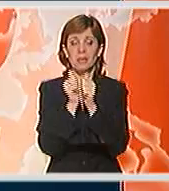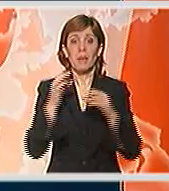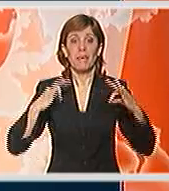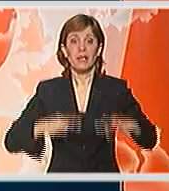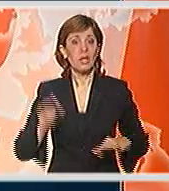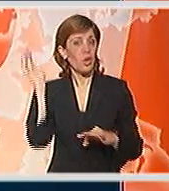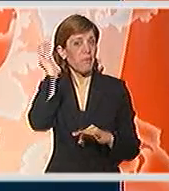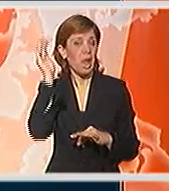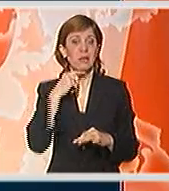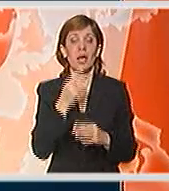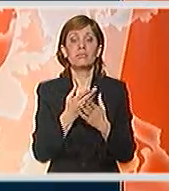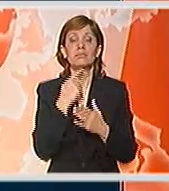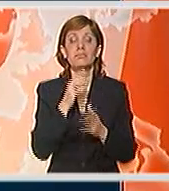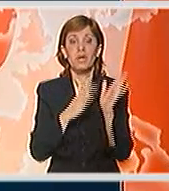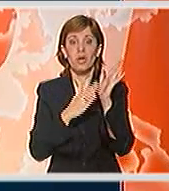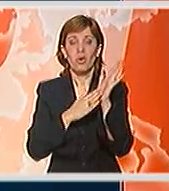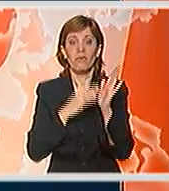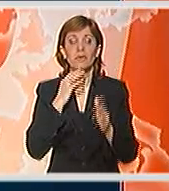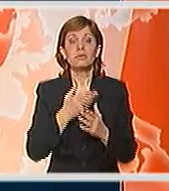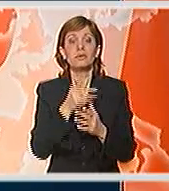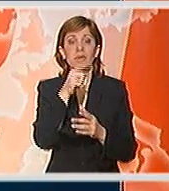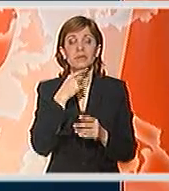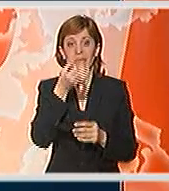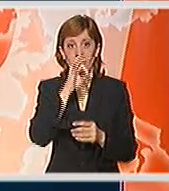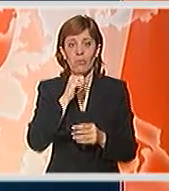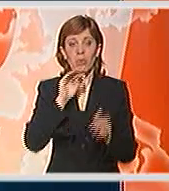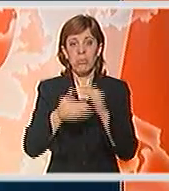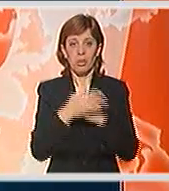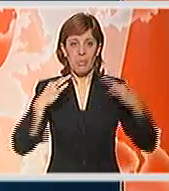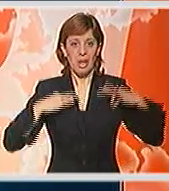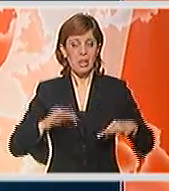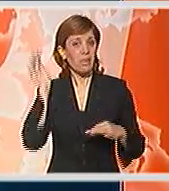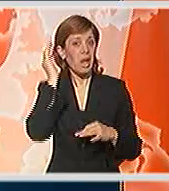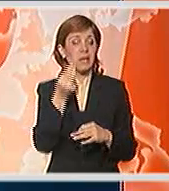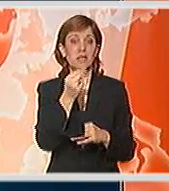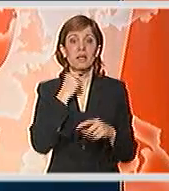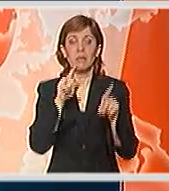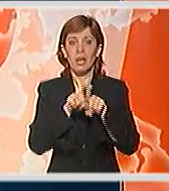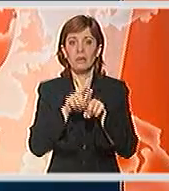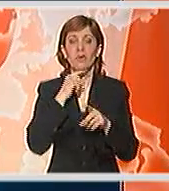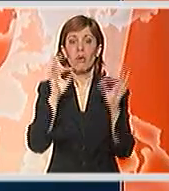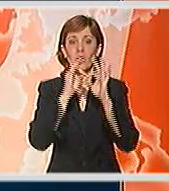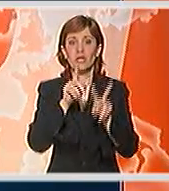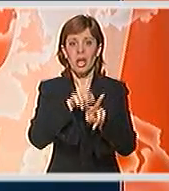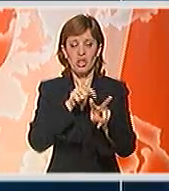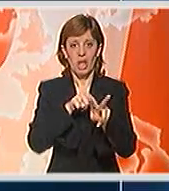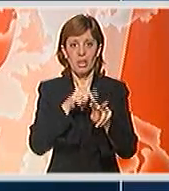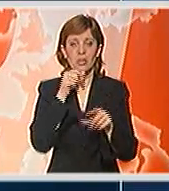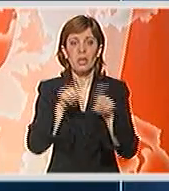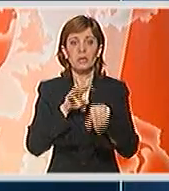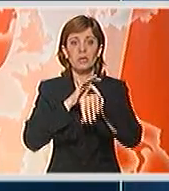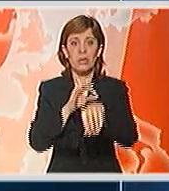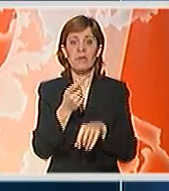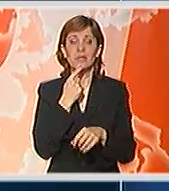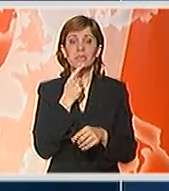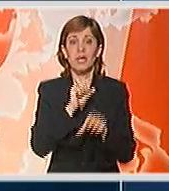predsjednikom vlade Republike Srbije Mirkom Cvetkovićem, potpredsjednikom vlade Srbije za evropske integracije Božidarom Đelićem i šefom